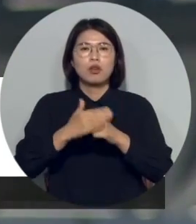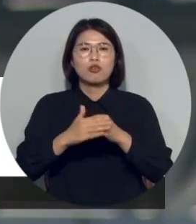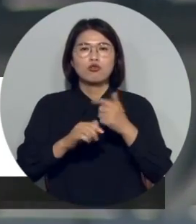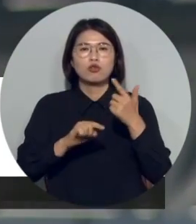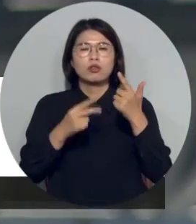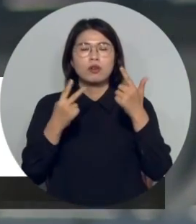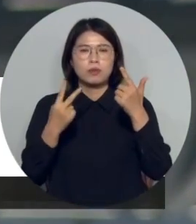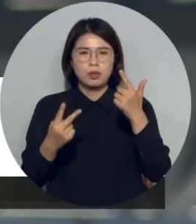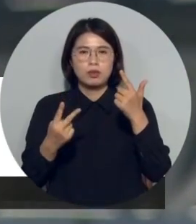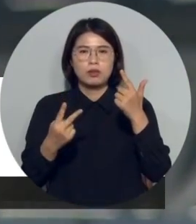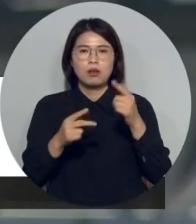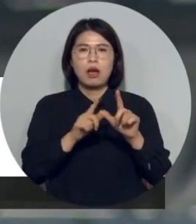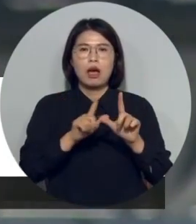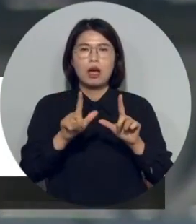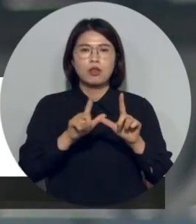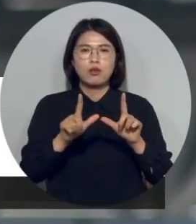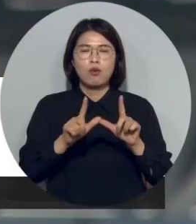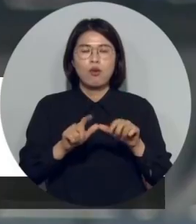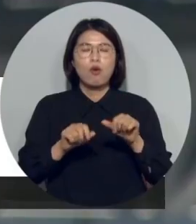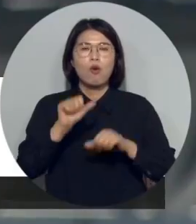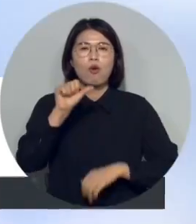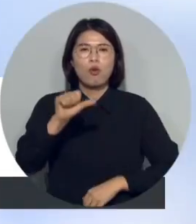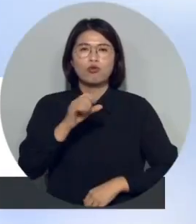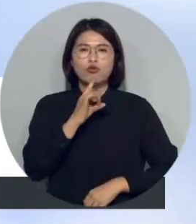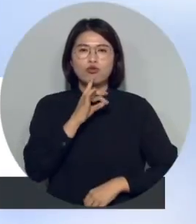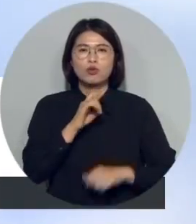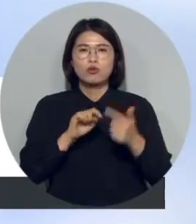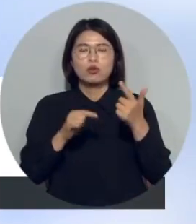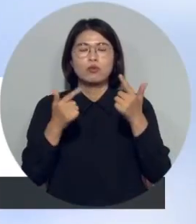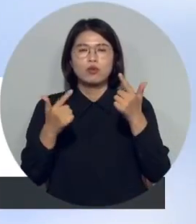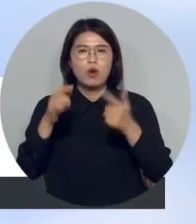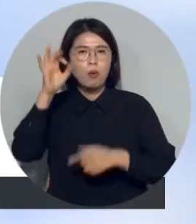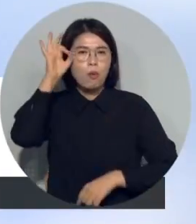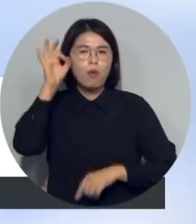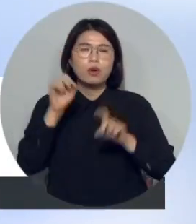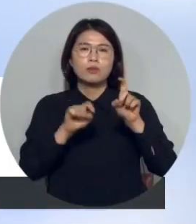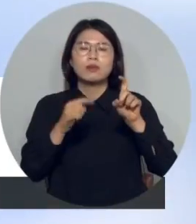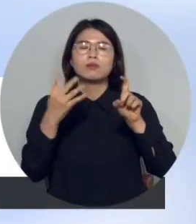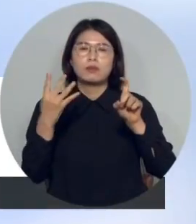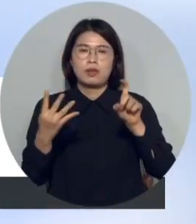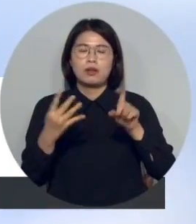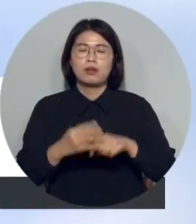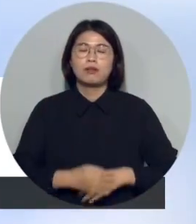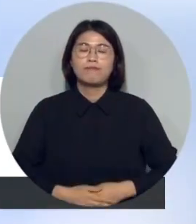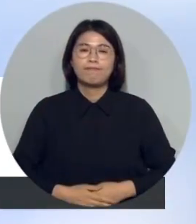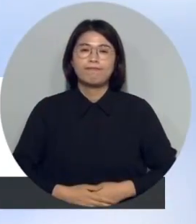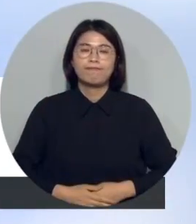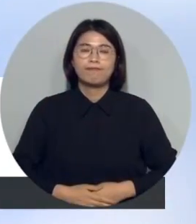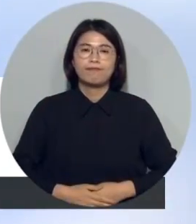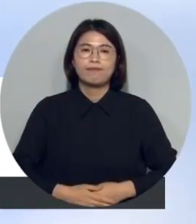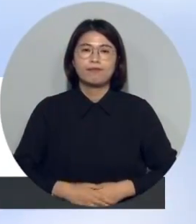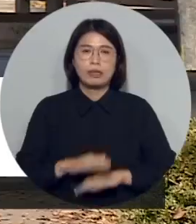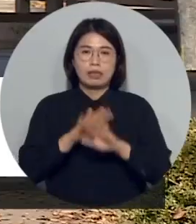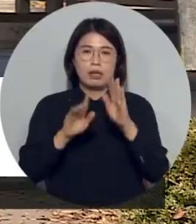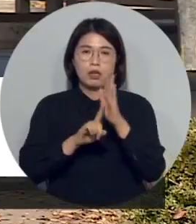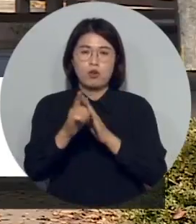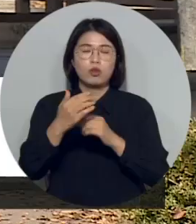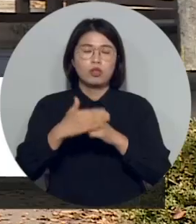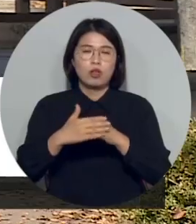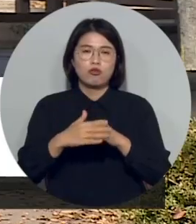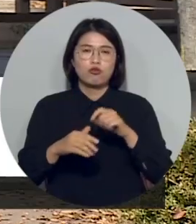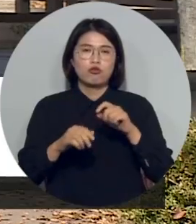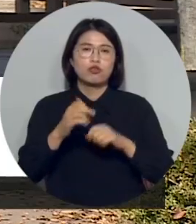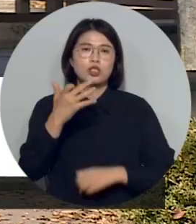6.2 2 를 비롯해 안동호 도 구미 6.6 또 포항 10.4 도 를 기록했습니다 나 최고기온은 대구